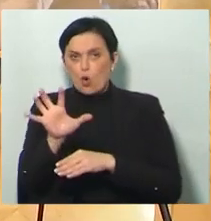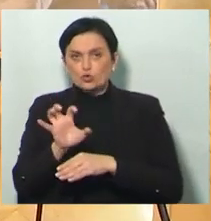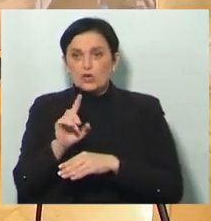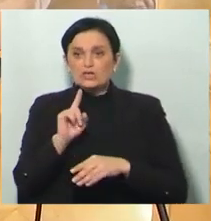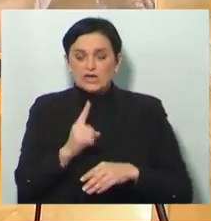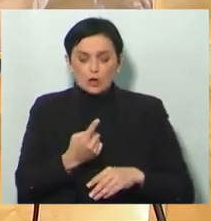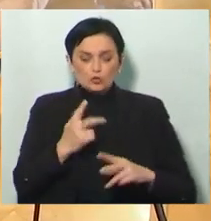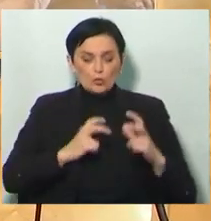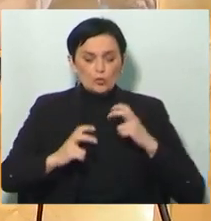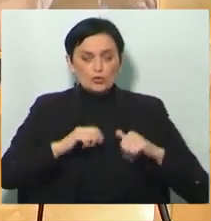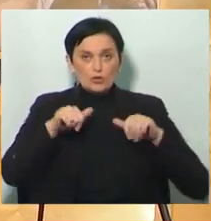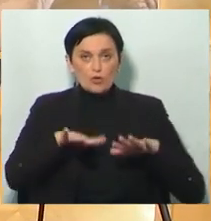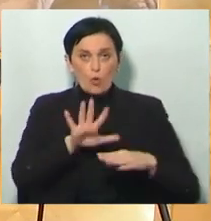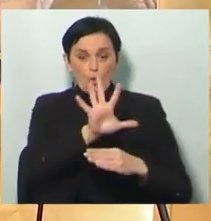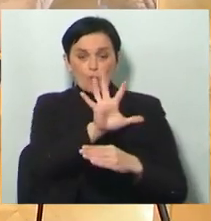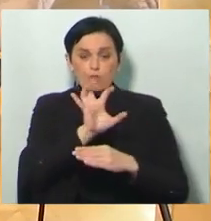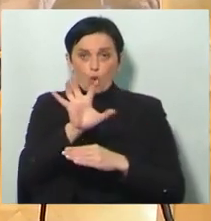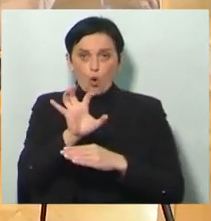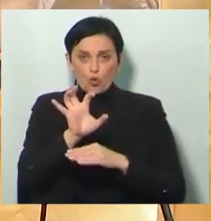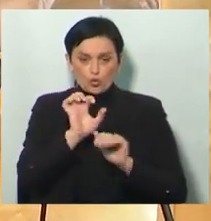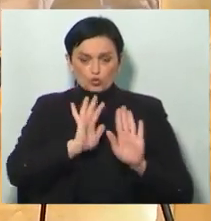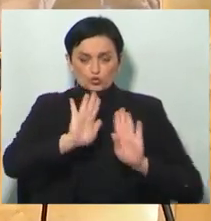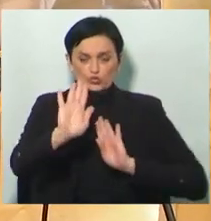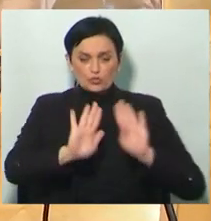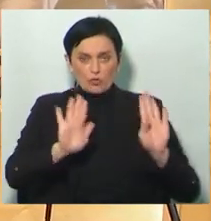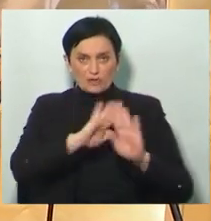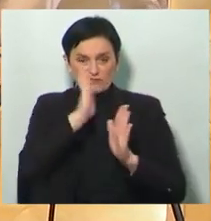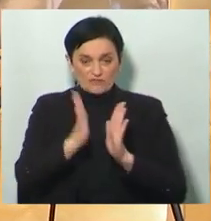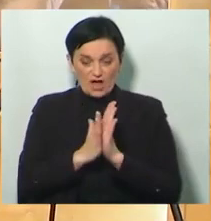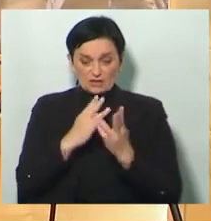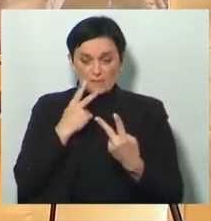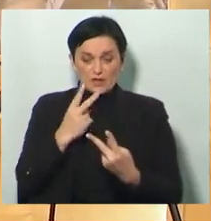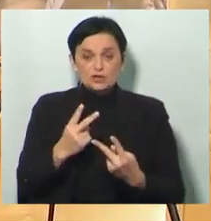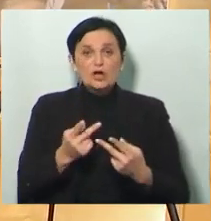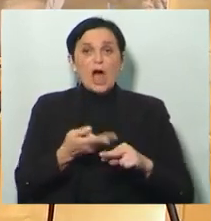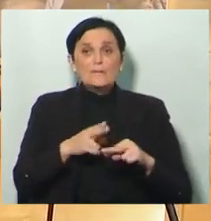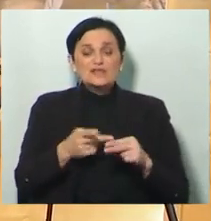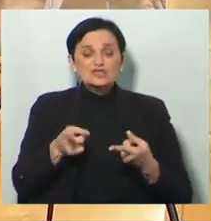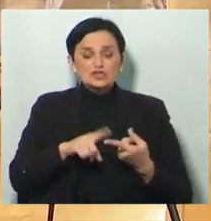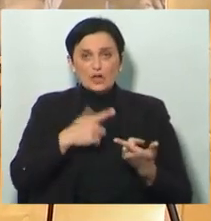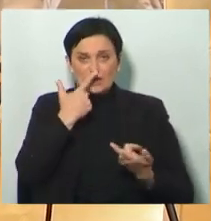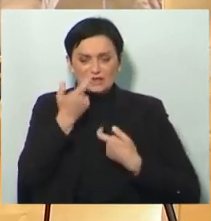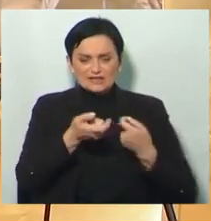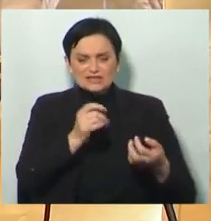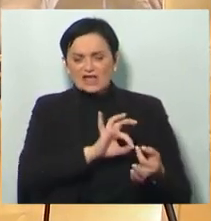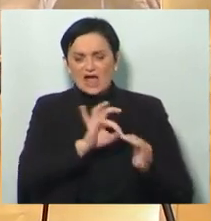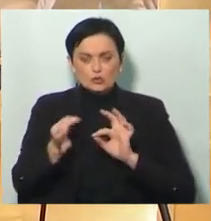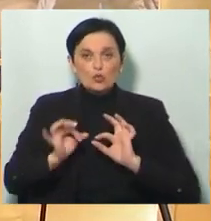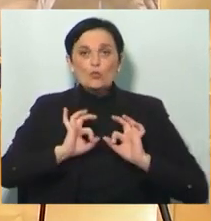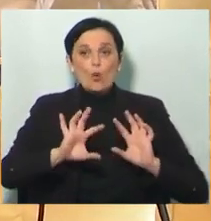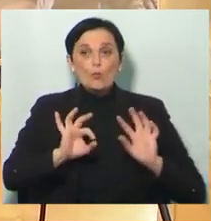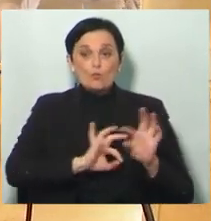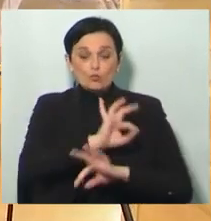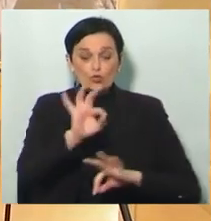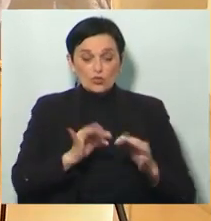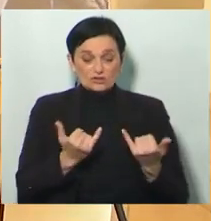გადაწყვიტეს სტუდენტებმა ფოტოებზე აესახათ ეს ყველაფერი? ამის შესახებ ჩვენ დეტალურად მოგვიყვება უკვე პროექტისა